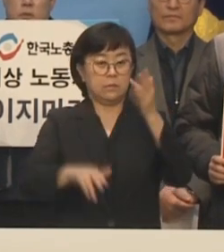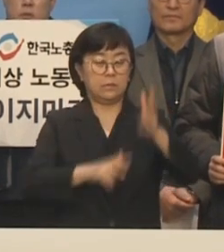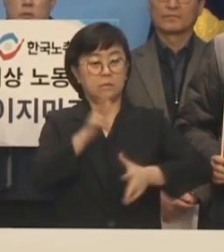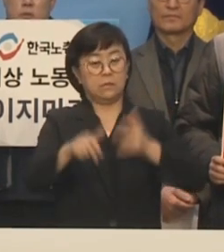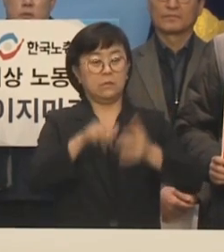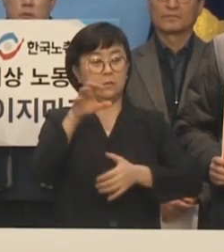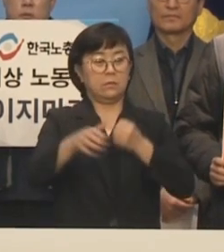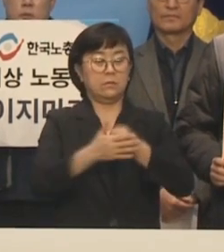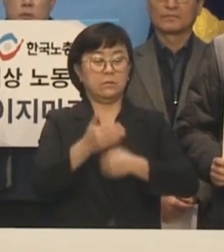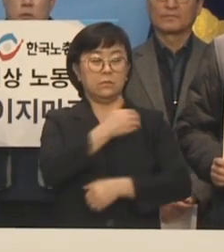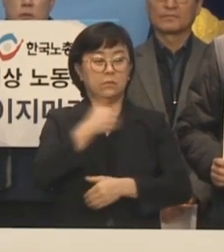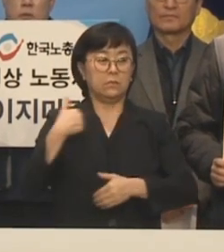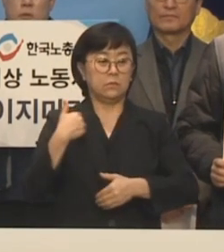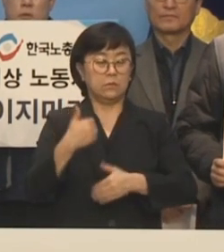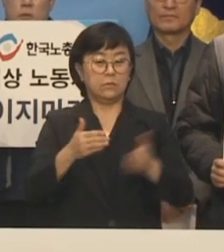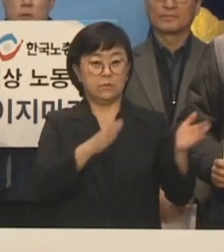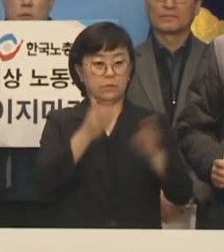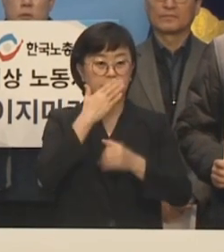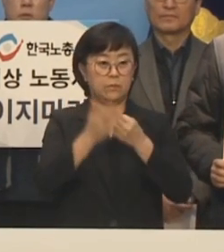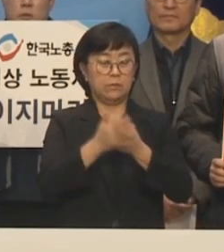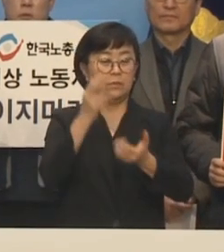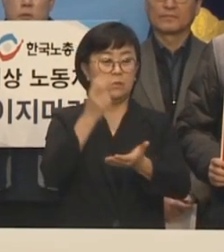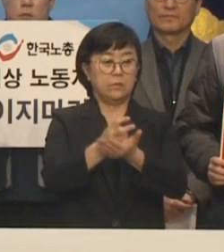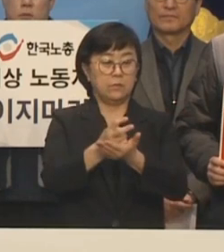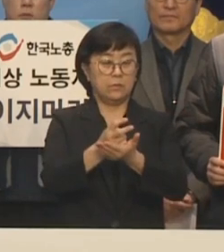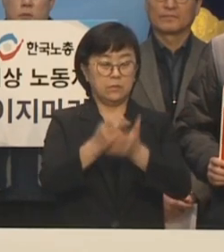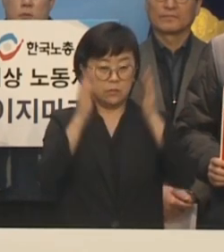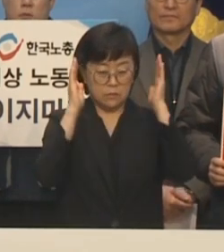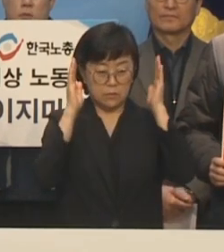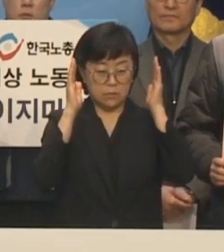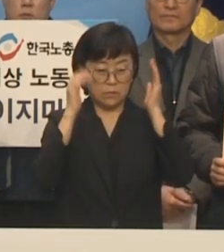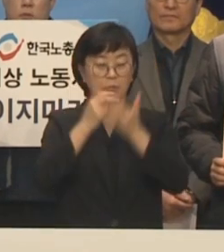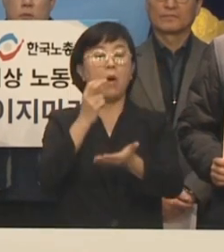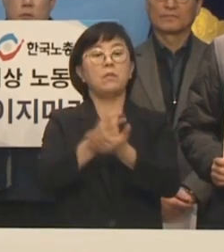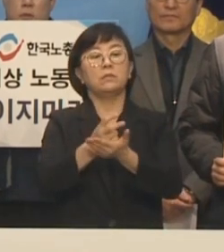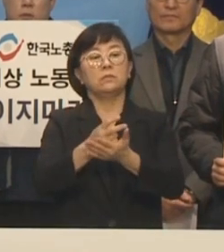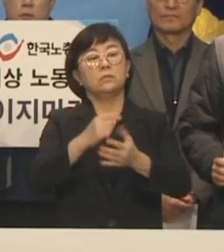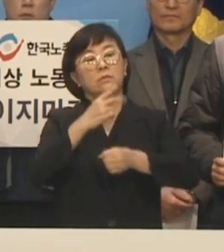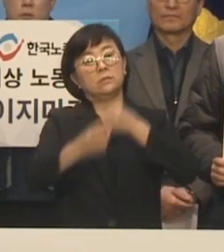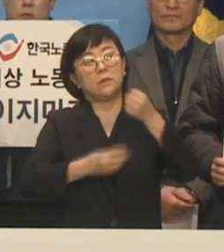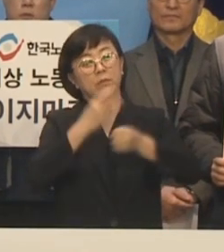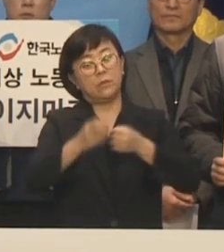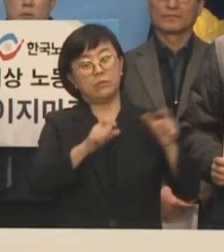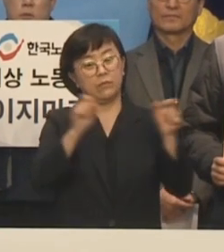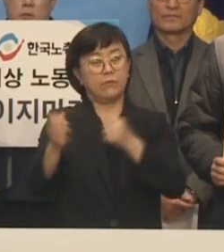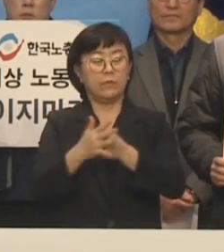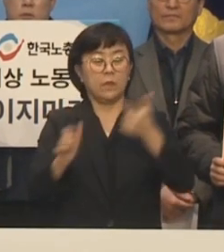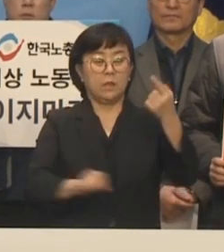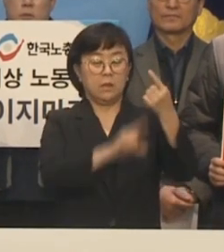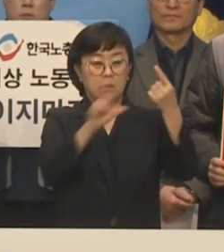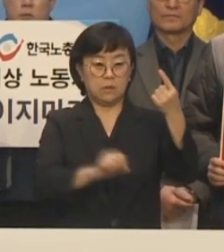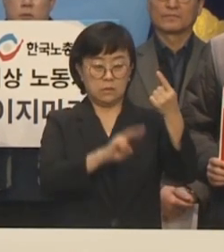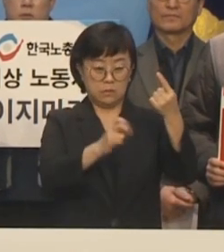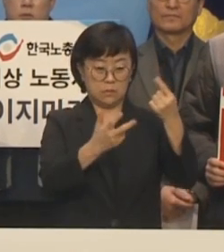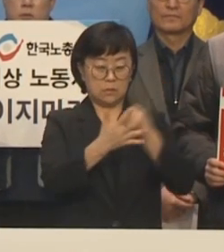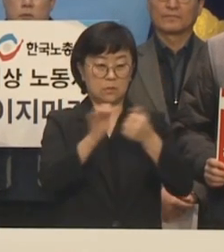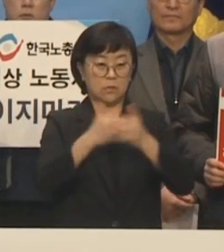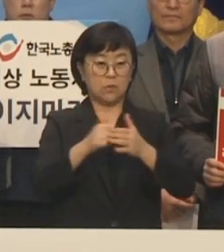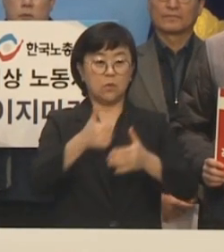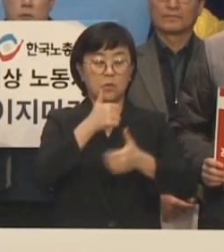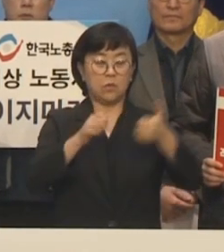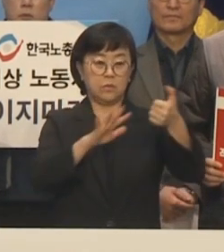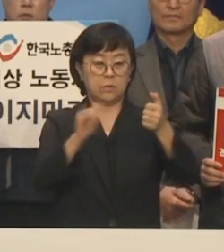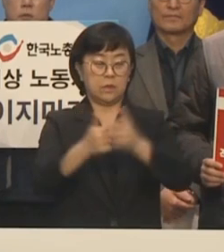충분히 준비할 수 있도록 법 공포 후 3년간 유예기간을 두었으며 드디어 올해 1월 27일부터 50인